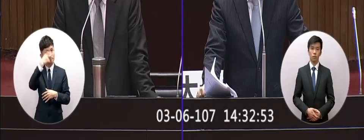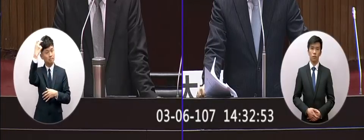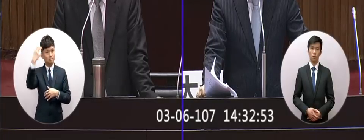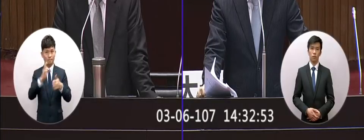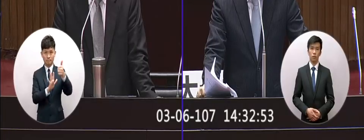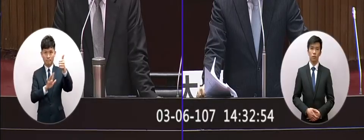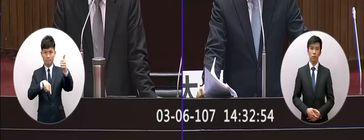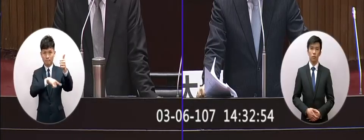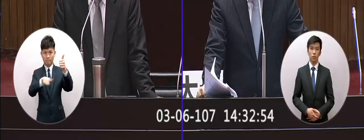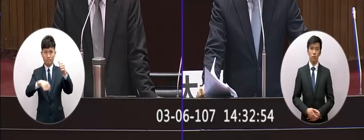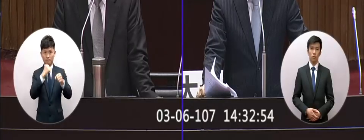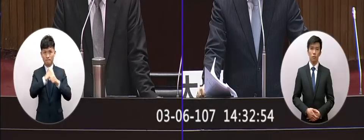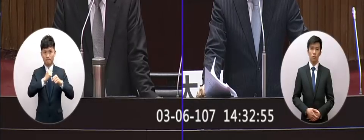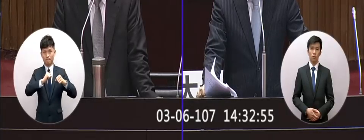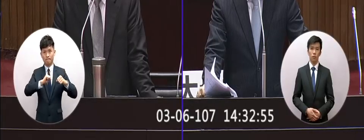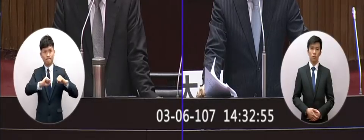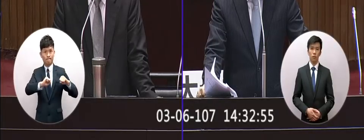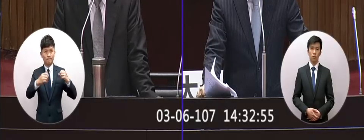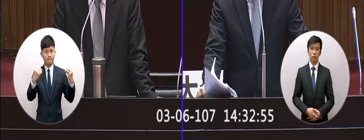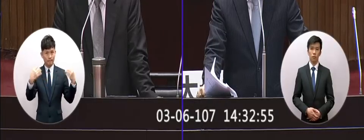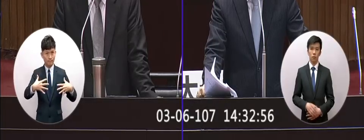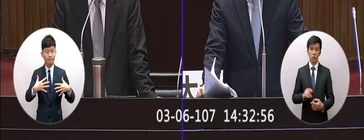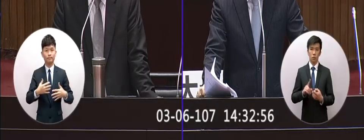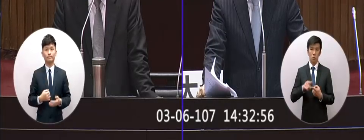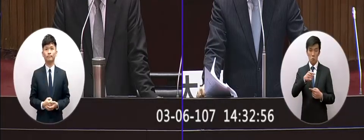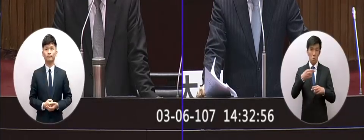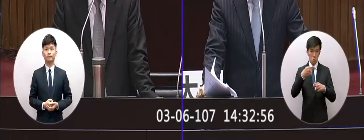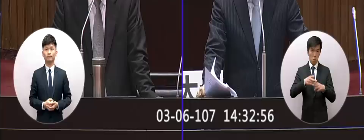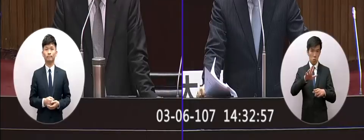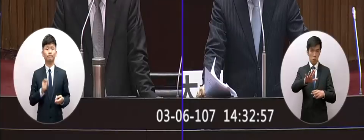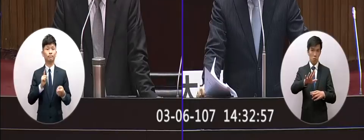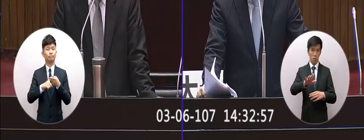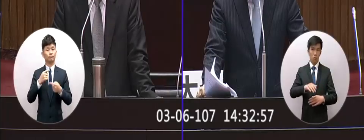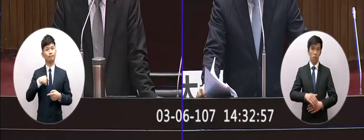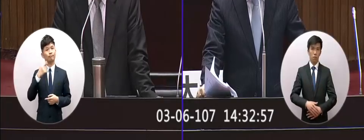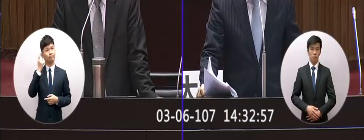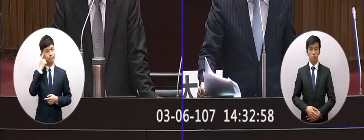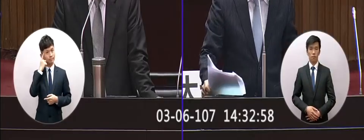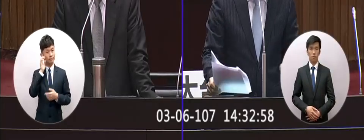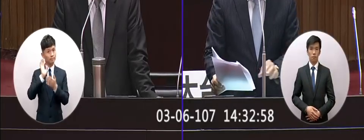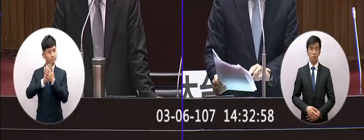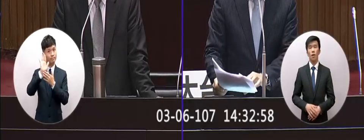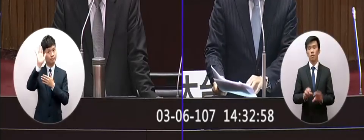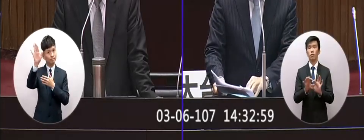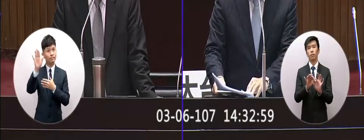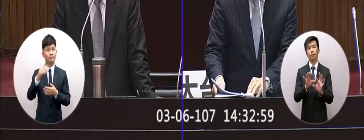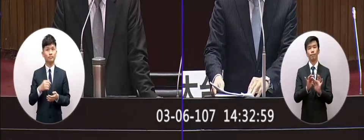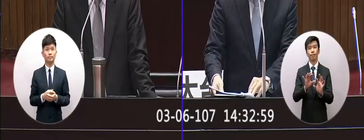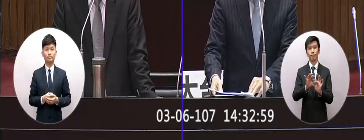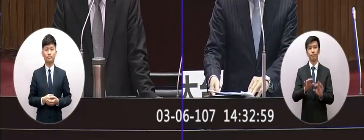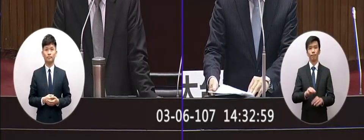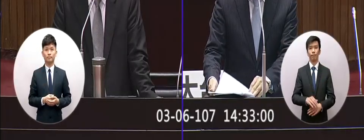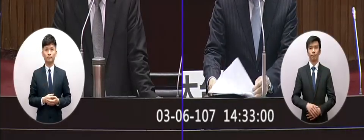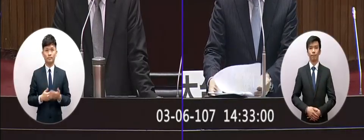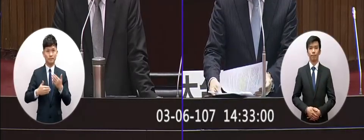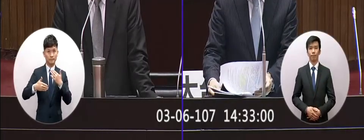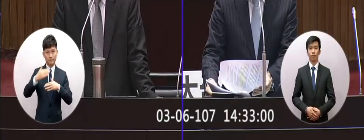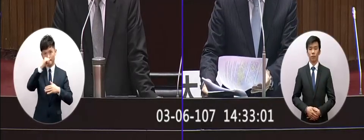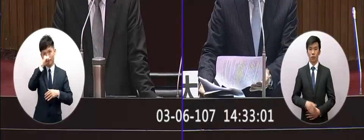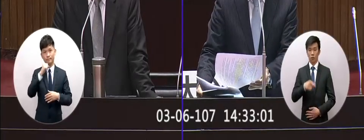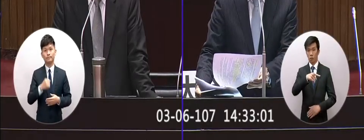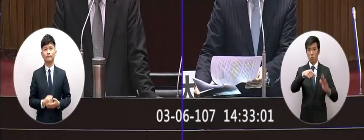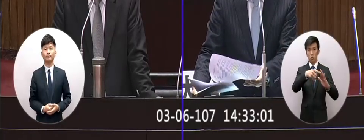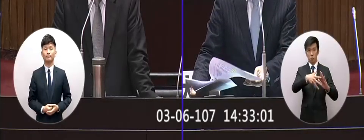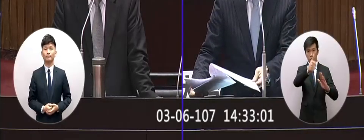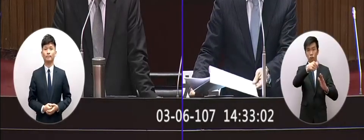做事的队伍啦， 所以你还是有信心。 我认为未来 没有关系啦，因为基本上你是院